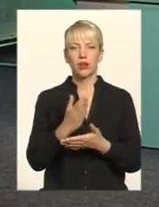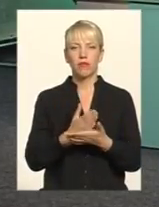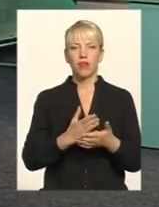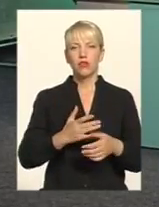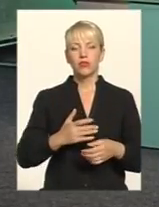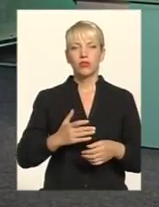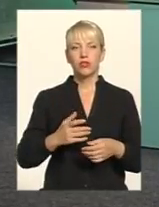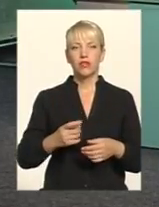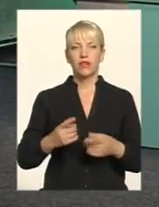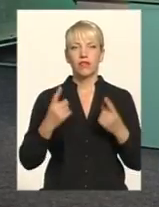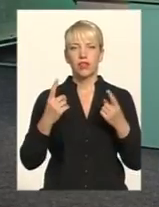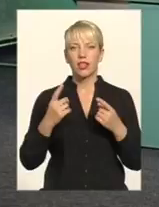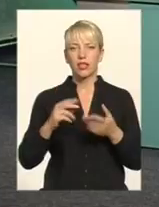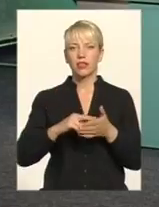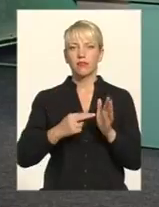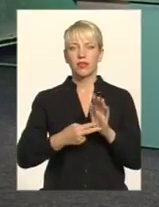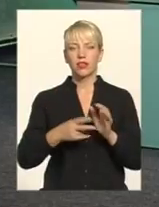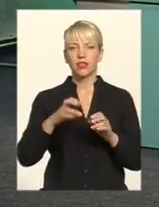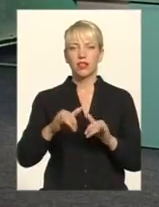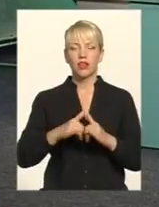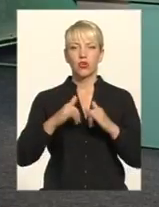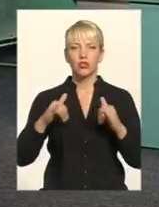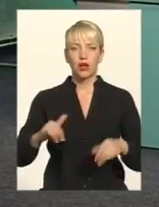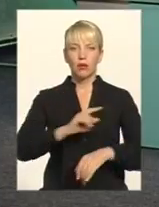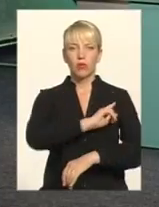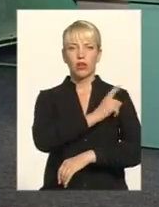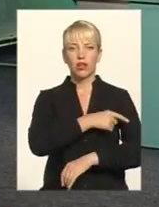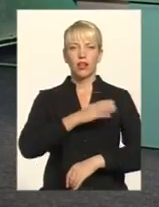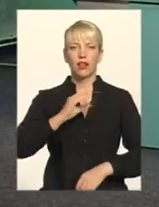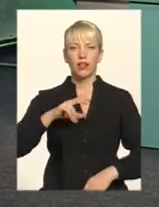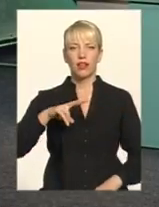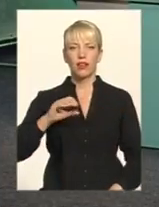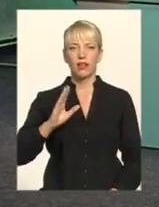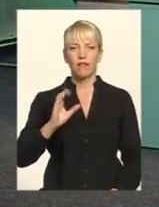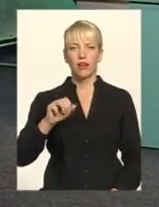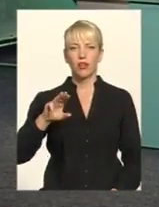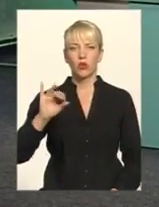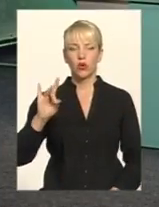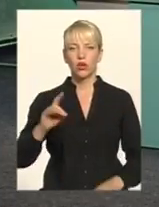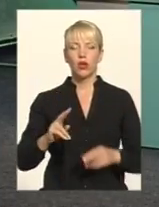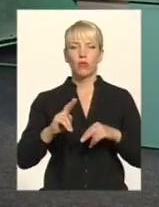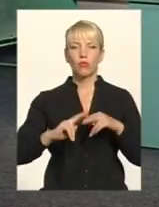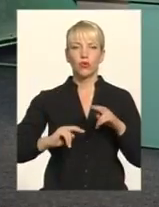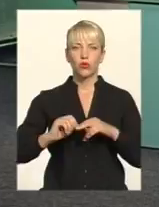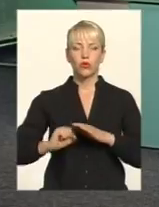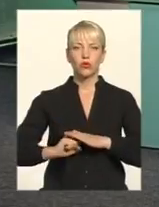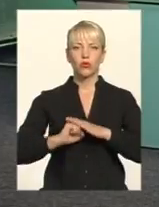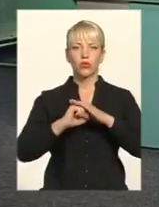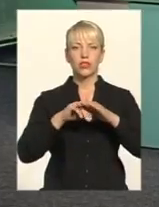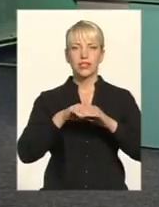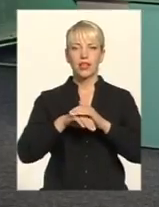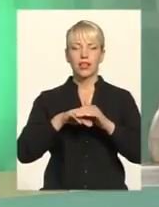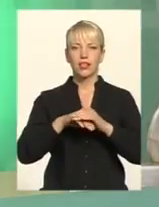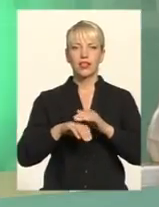амбітні плани на розширення, збільшення там потужностей елеваторних, будують склади для садячі